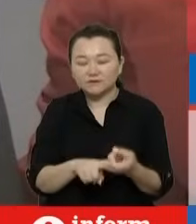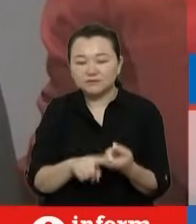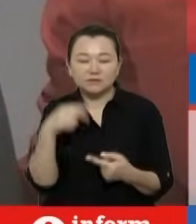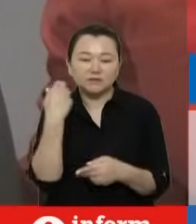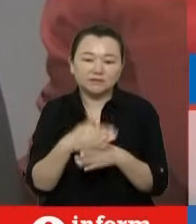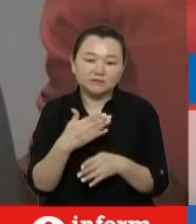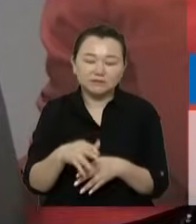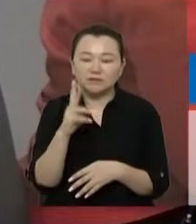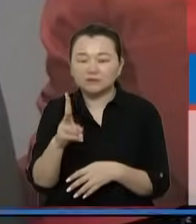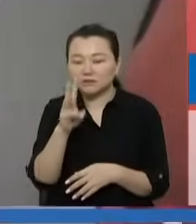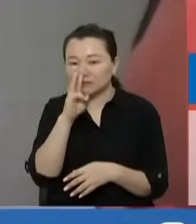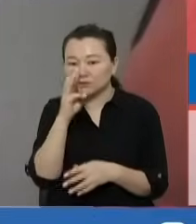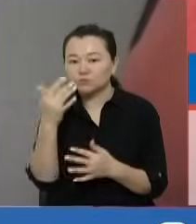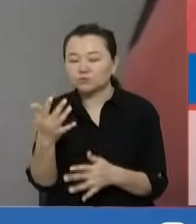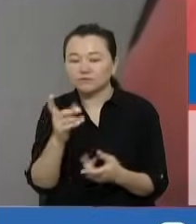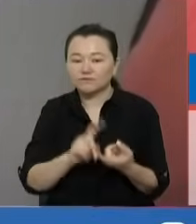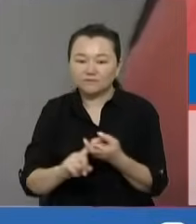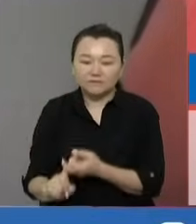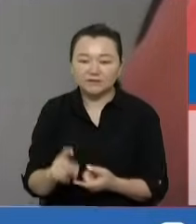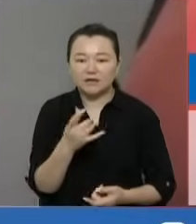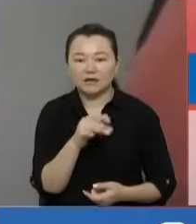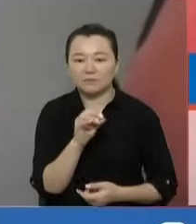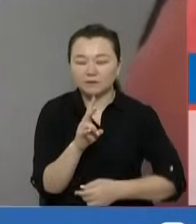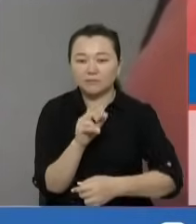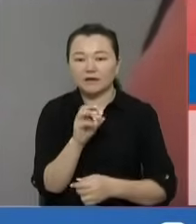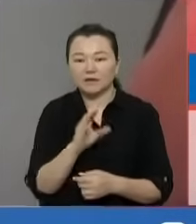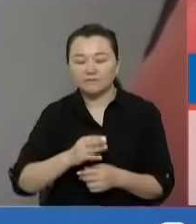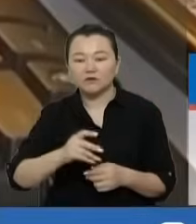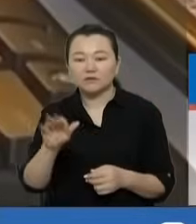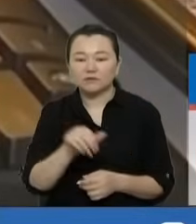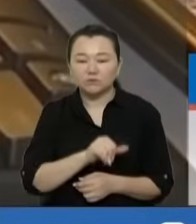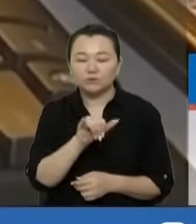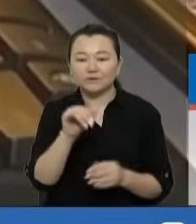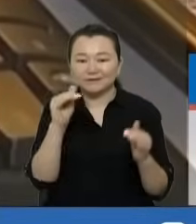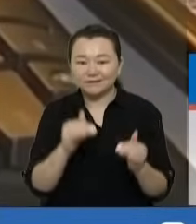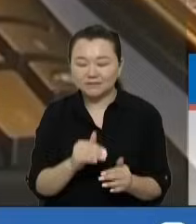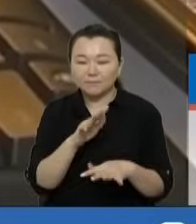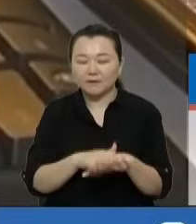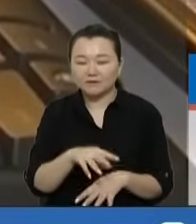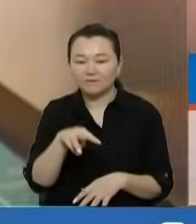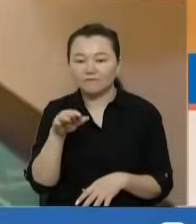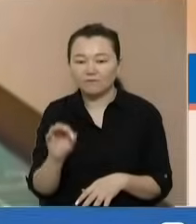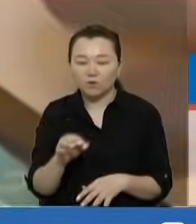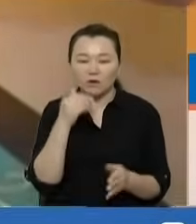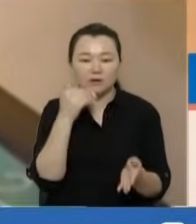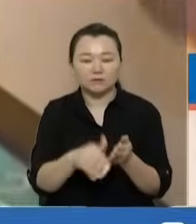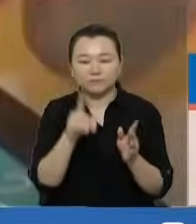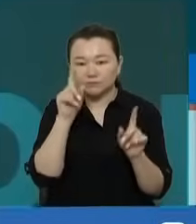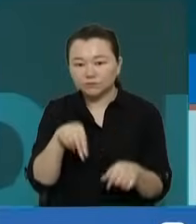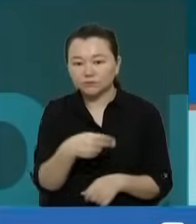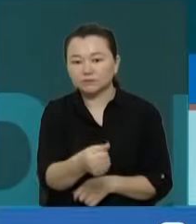доходу заемщика. Как отметил экономист Арман Байганов, если у заемщика низкий доход, банки и МФО вправе отказать ему в выдаче